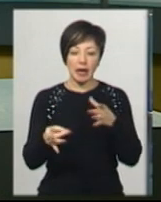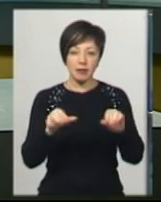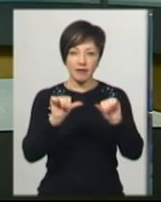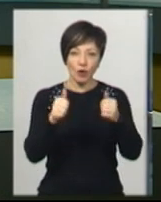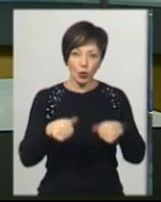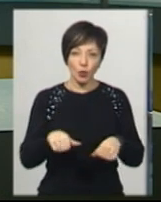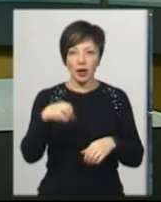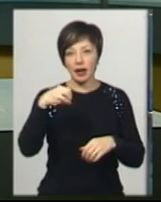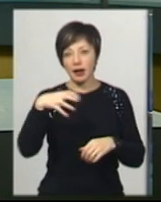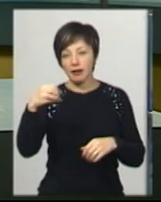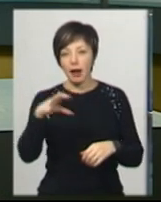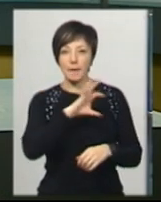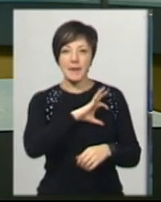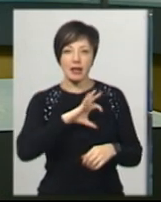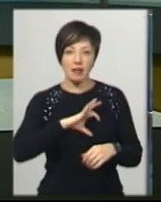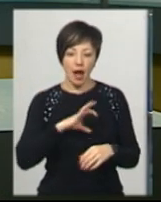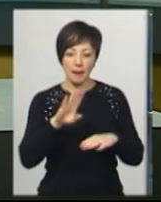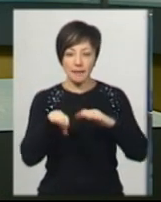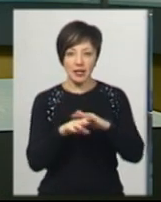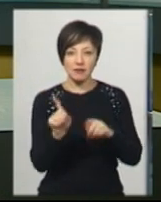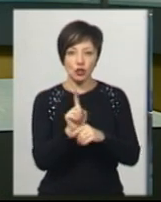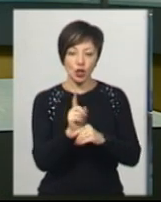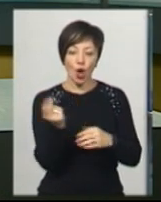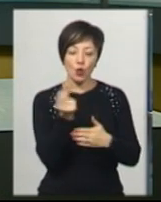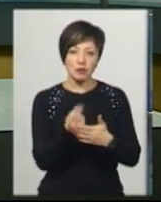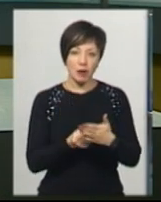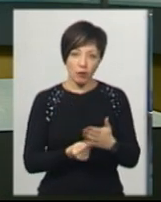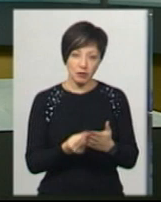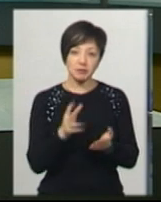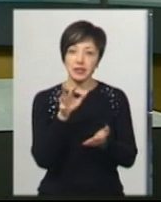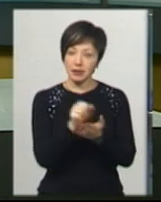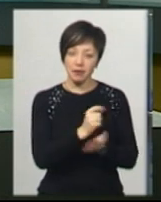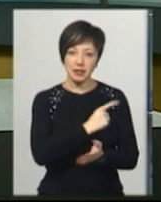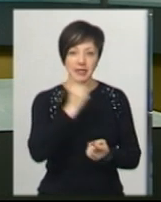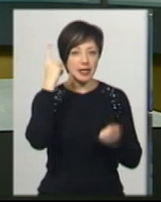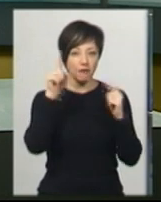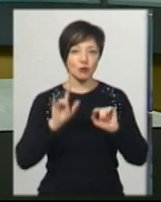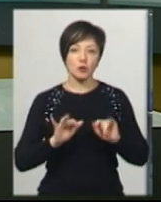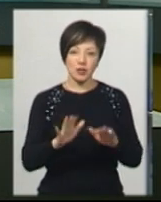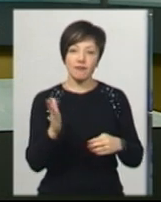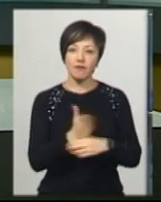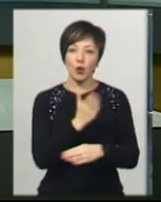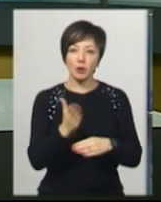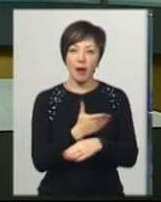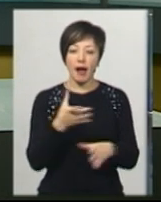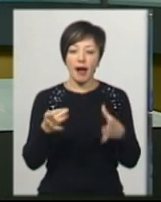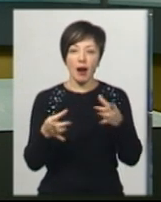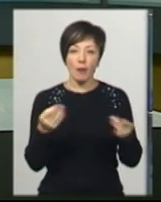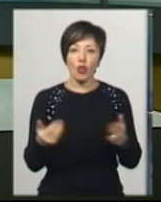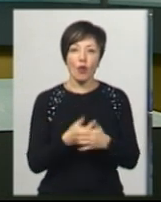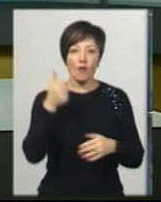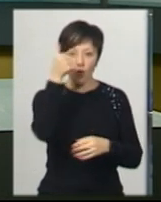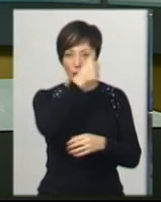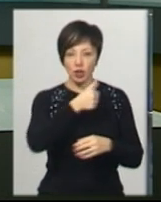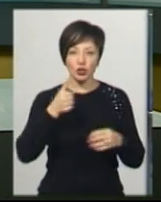фігурки, ліхтарики, медалі і підсвічники та розфарбовують їх. Ми застали майстрів за творчим процесом виготовлення кераміки